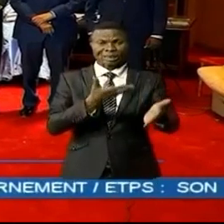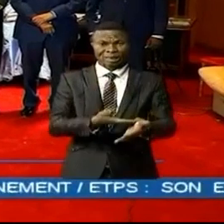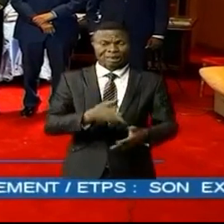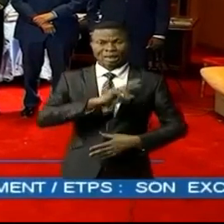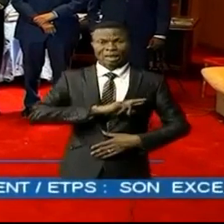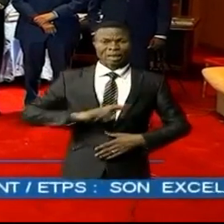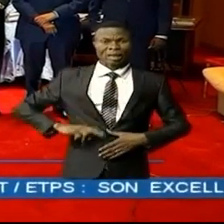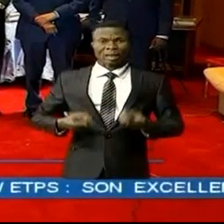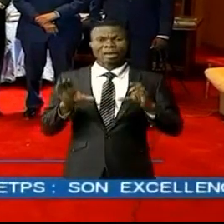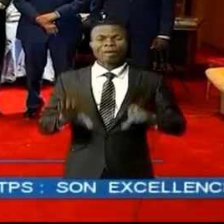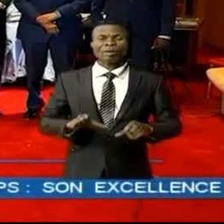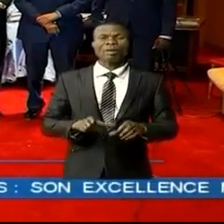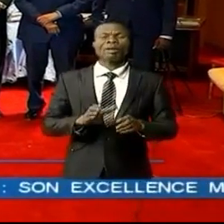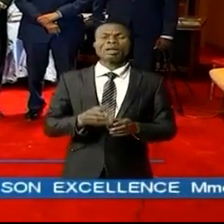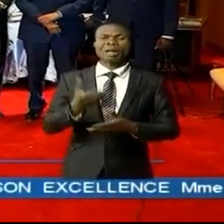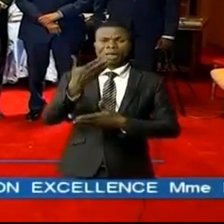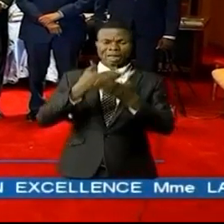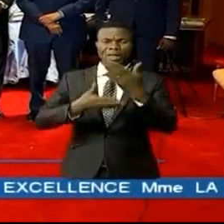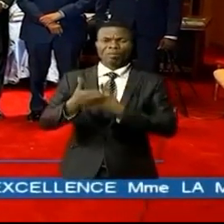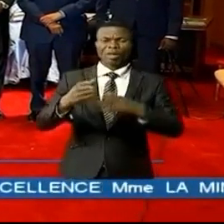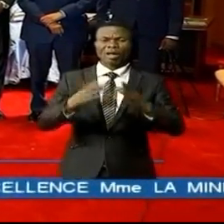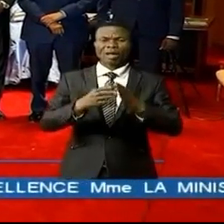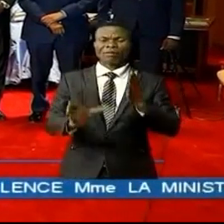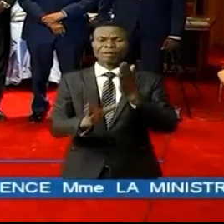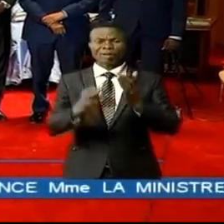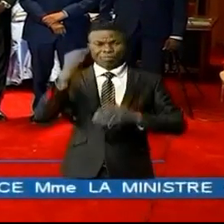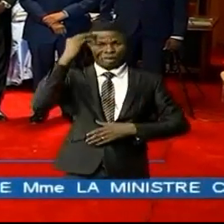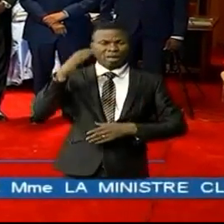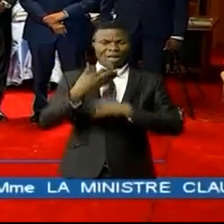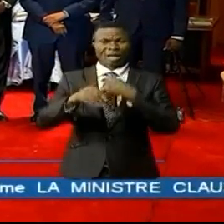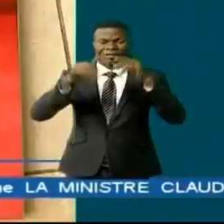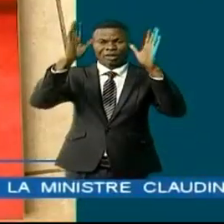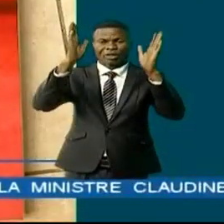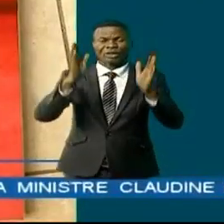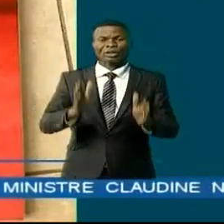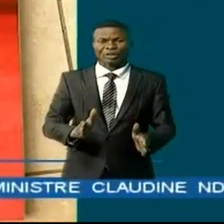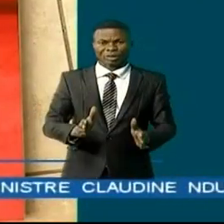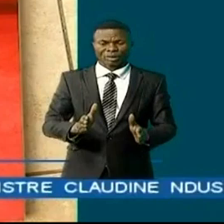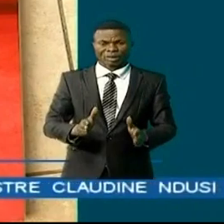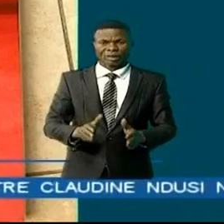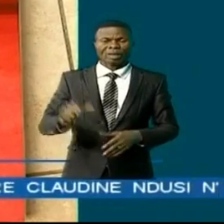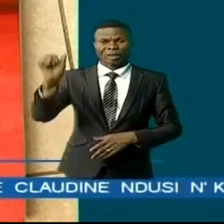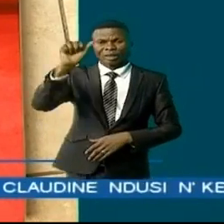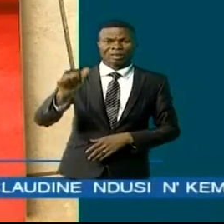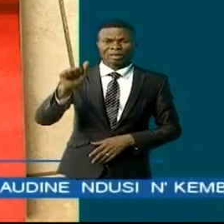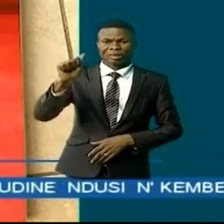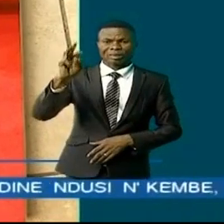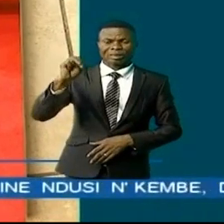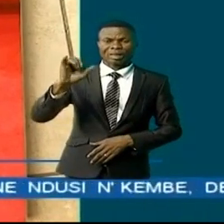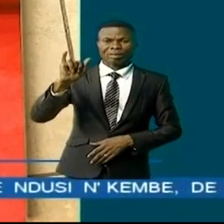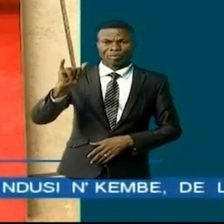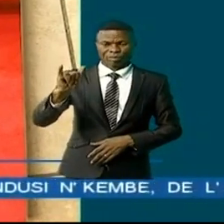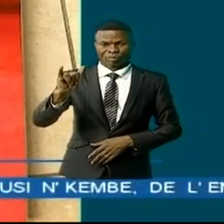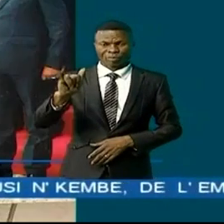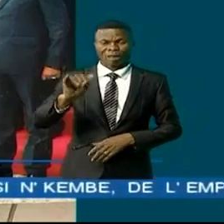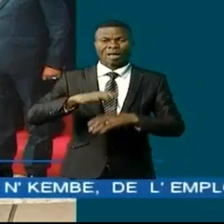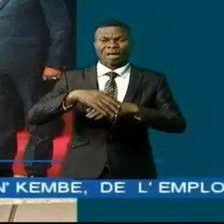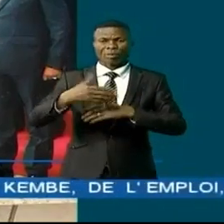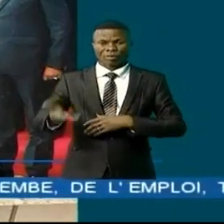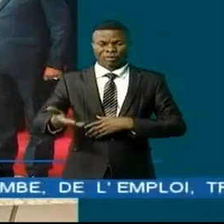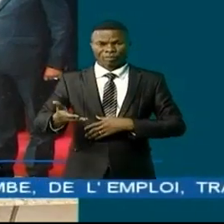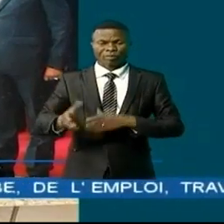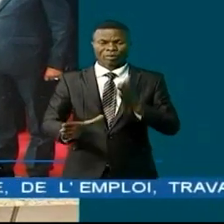RDC y a été représentée par le vice-ministre des Affaires étrangères, Sami Adubango. Juste après,